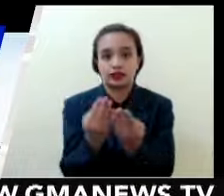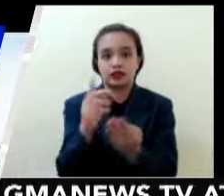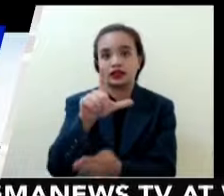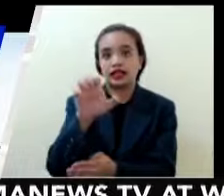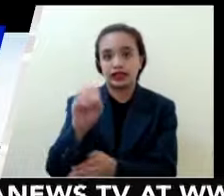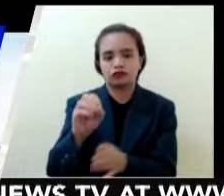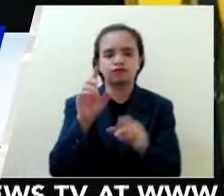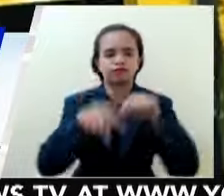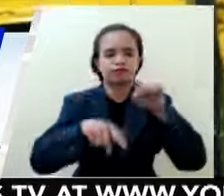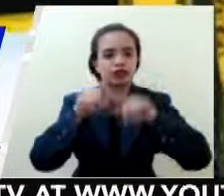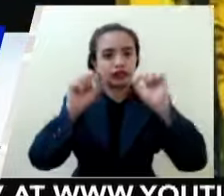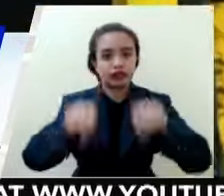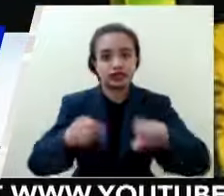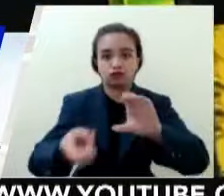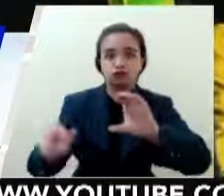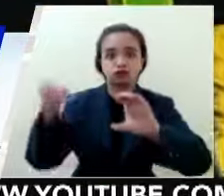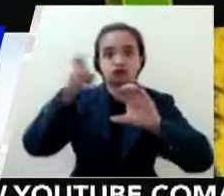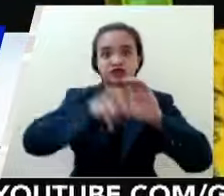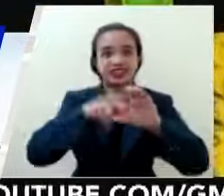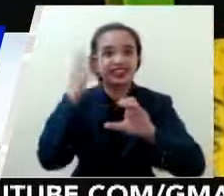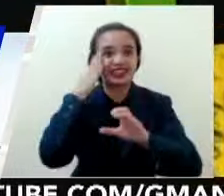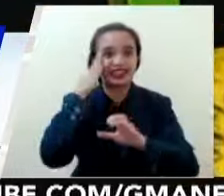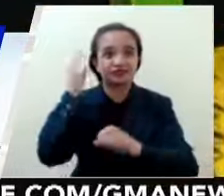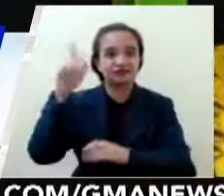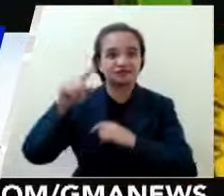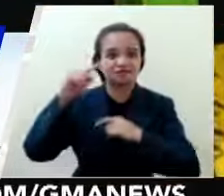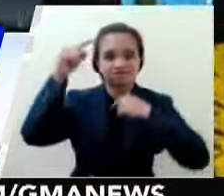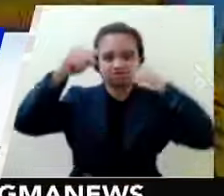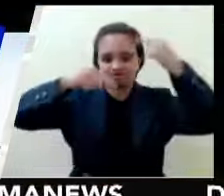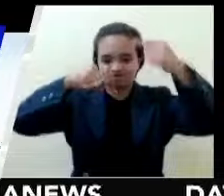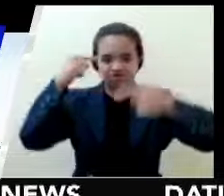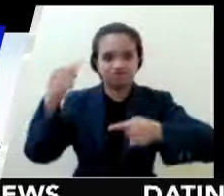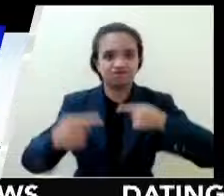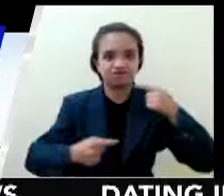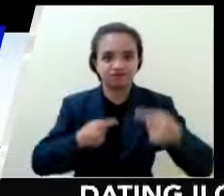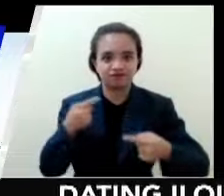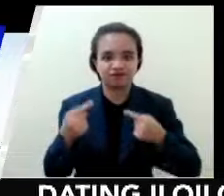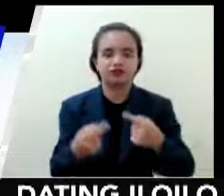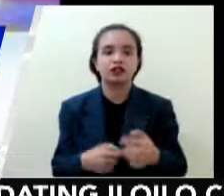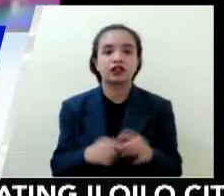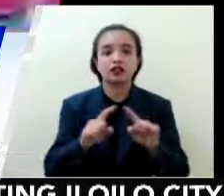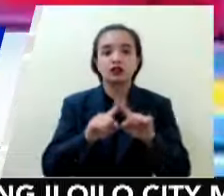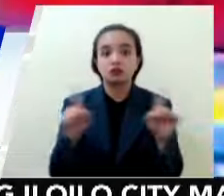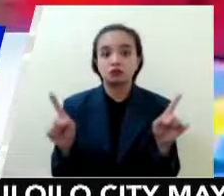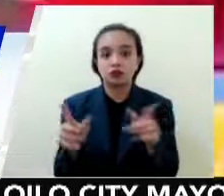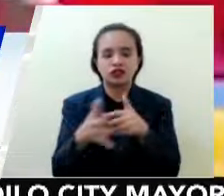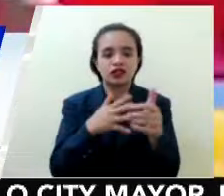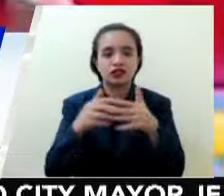sumakay sa top spin o yung ride kung saan mga sakay nito, iniikot-ikot sa ere. Pero sa kalagitnaan ng ride,